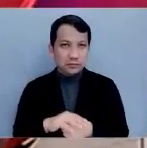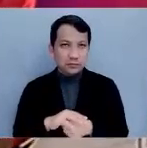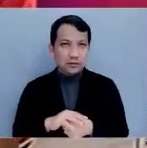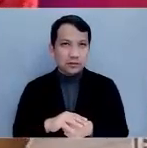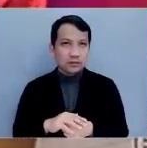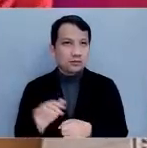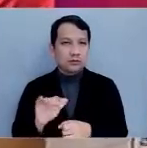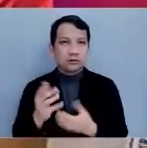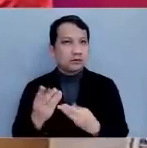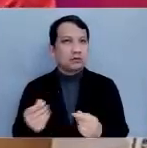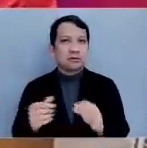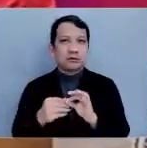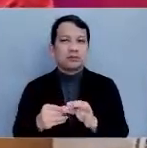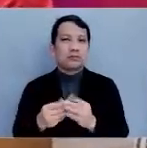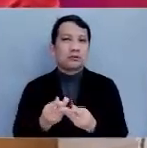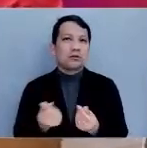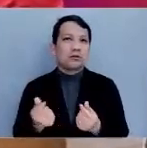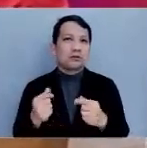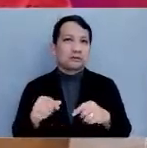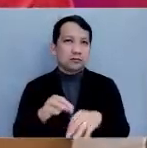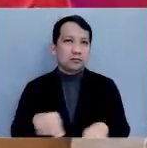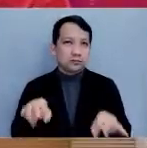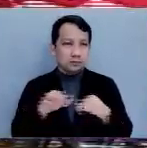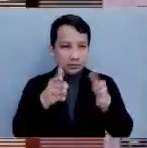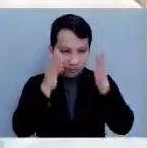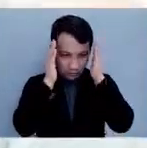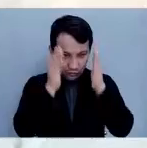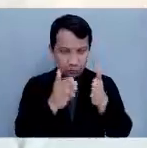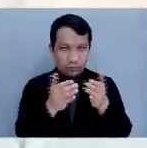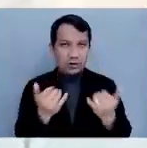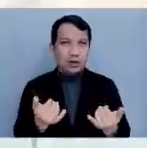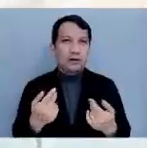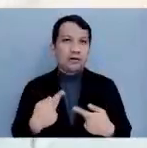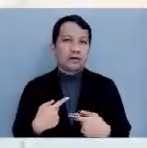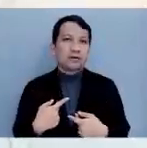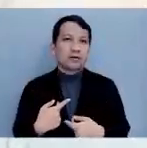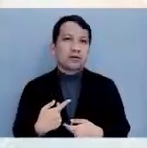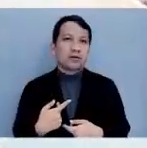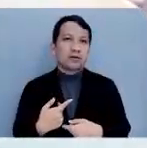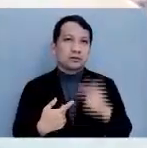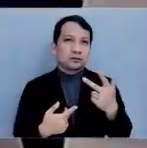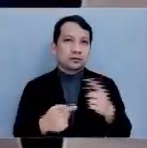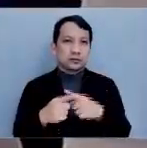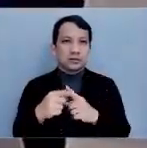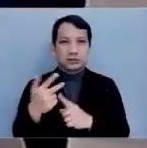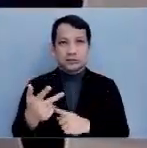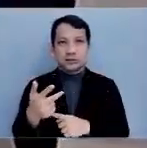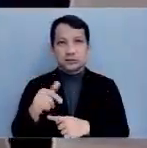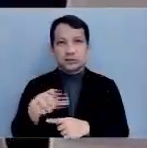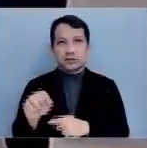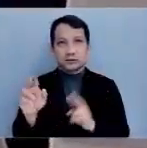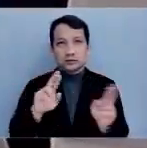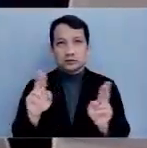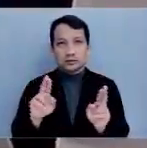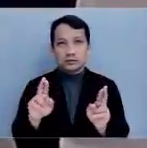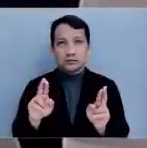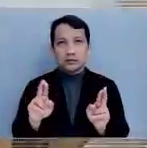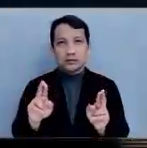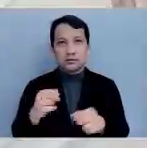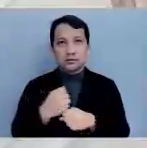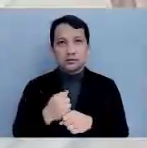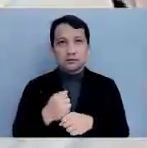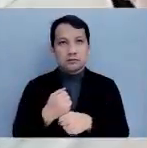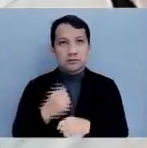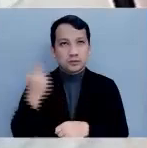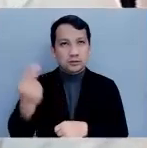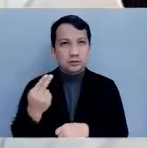di mawawala yan. Pero dapat yung focus nandun pa rin. Ang Gilas 3x3 Women's naman, ready na rin daw na gumawa ng kasaysayan